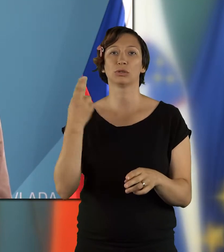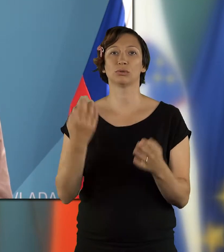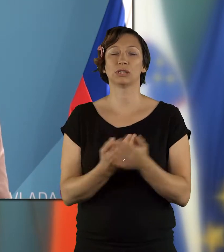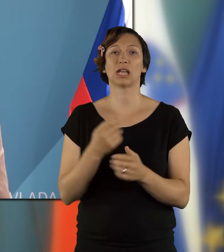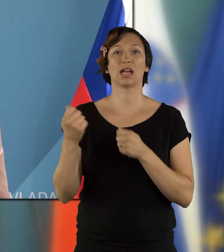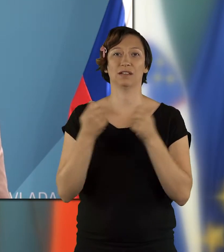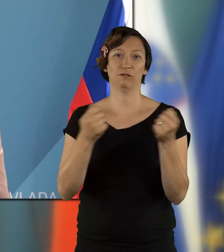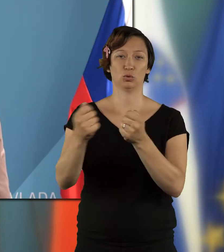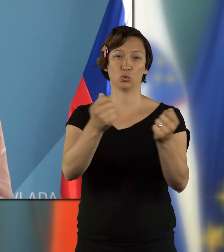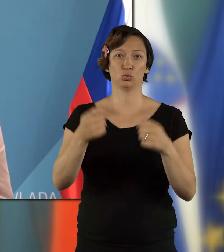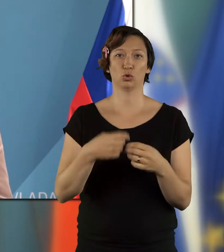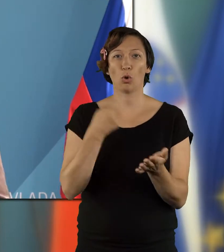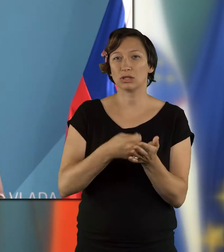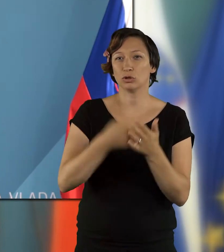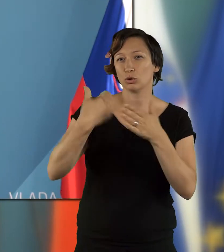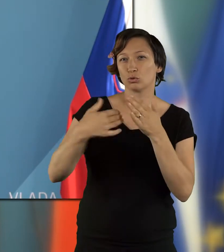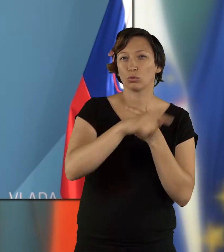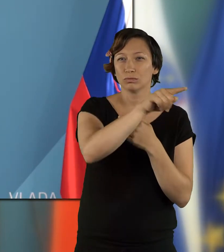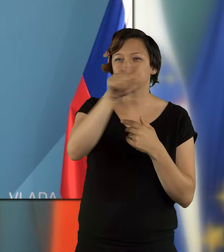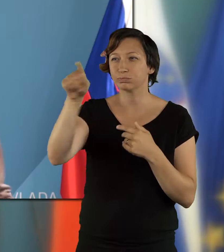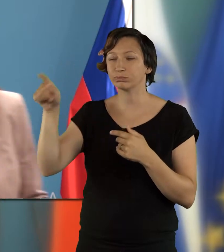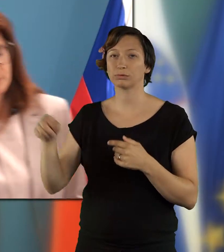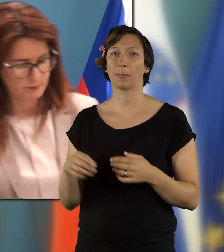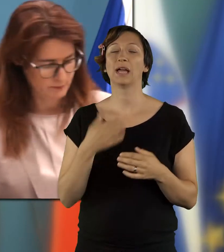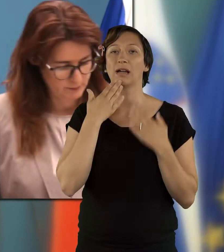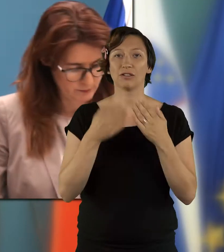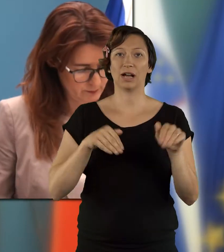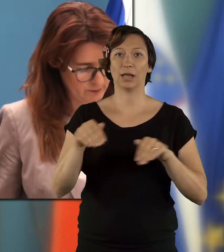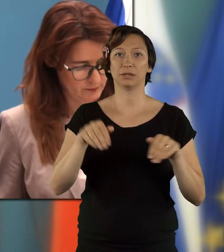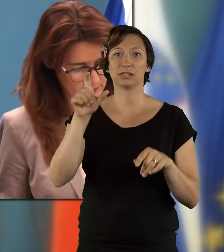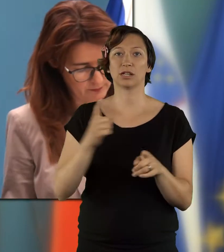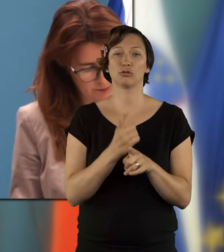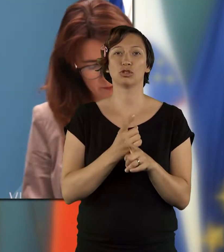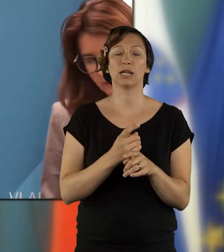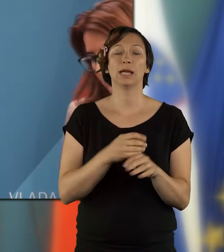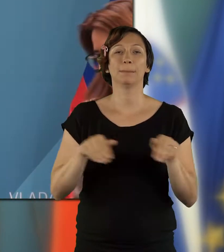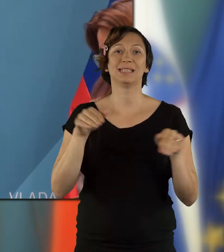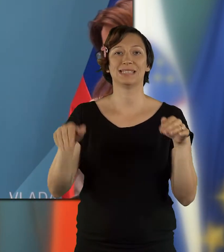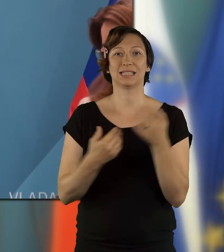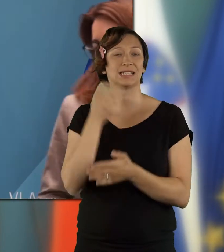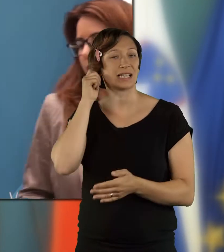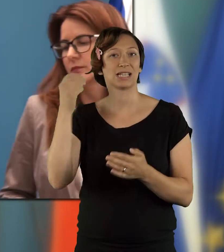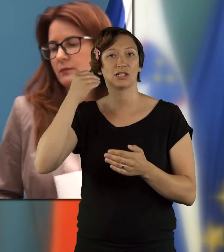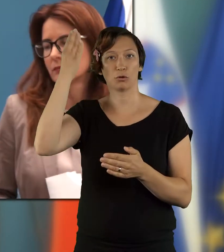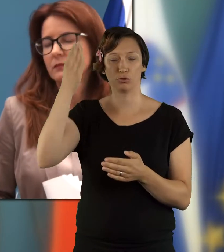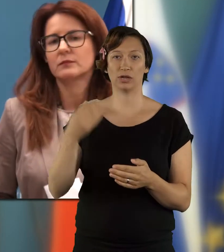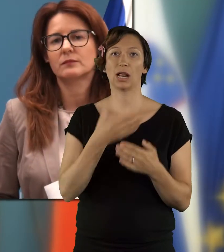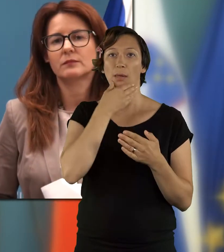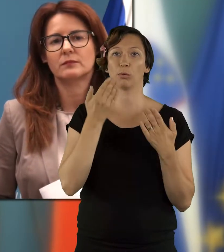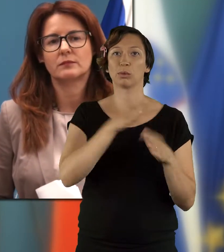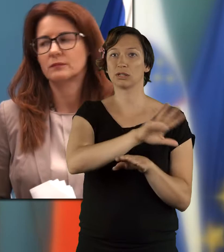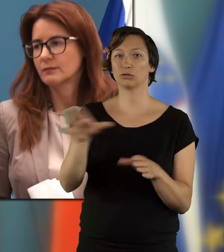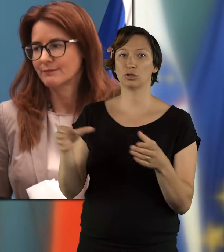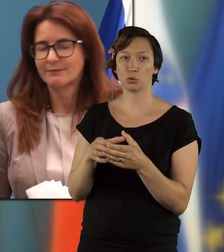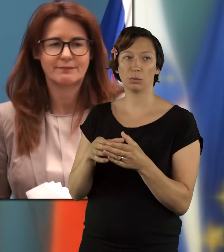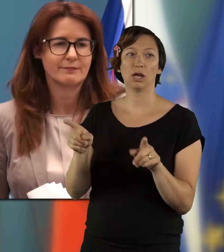za infrastrukturo. Hvala ministrici, na to temo tudi pristojna ministrica za izobraževanje. Izvolite. Pozdrav vsem skupaj, kot